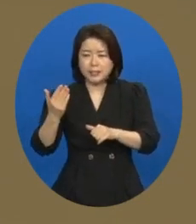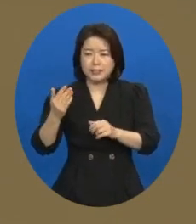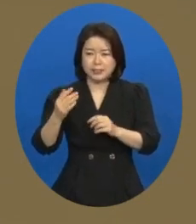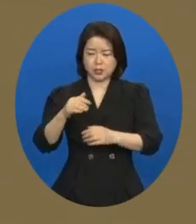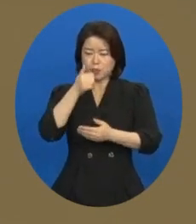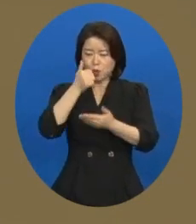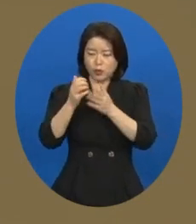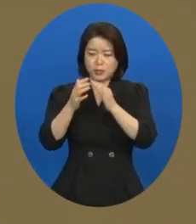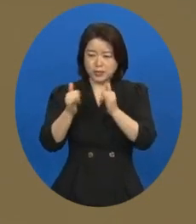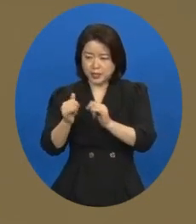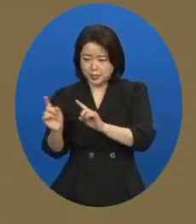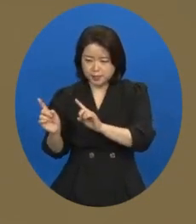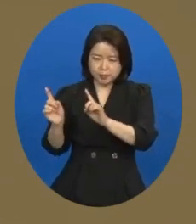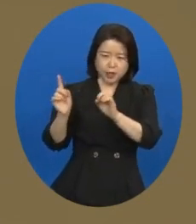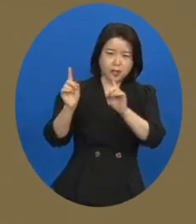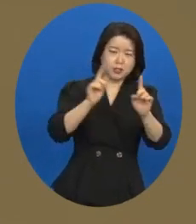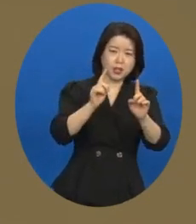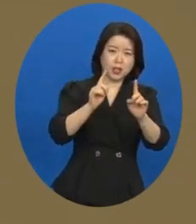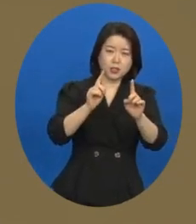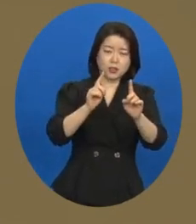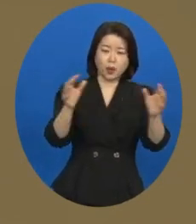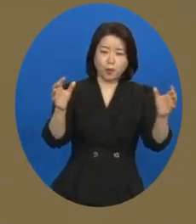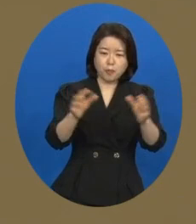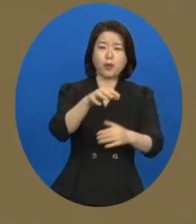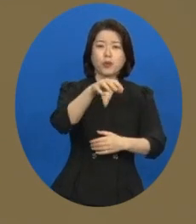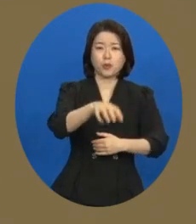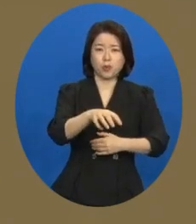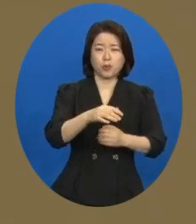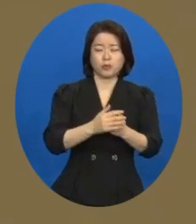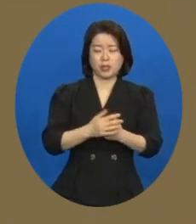교회입니다. 죽을 수밖에 없는 죄인,